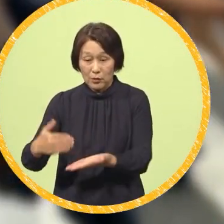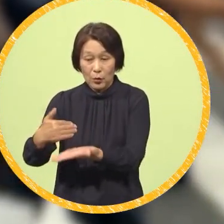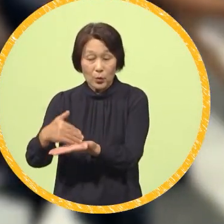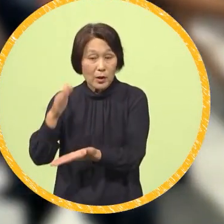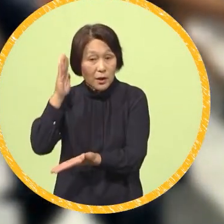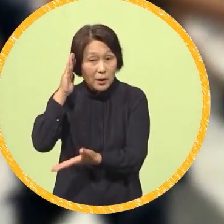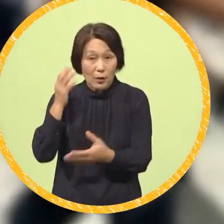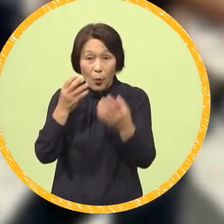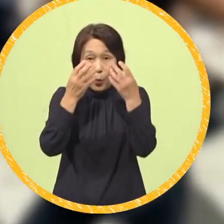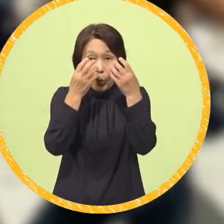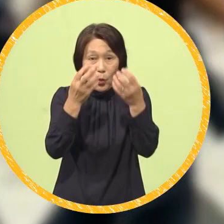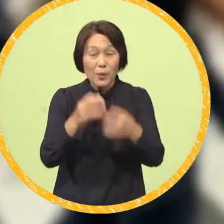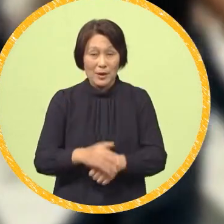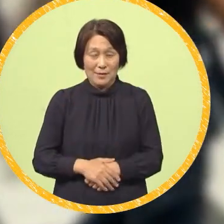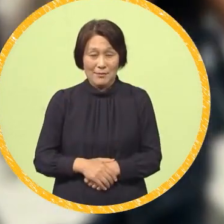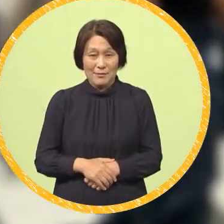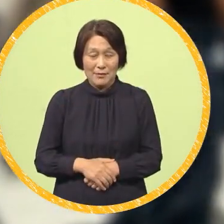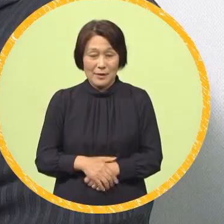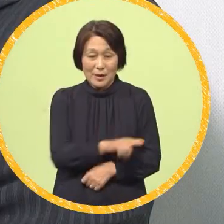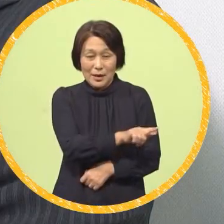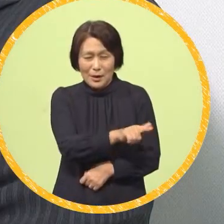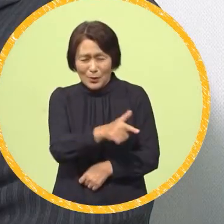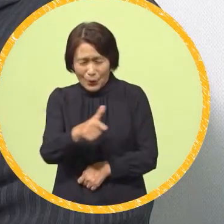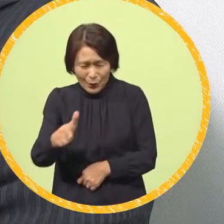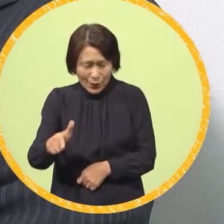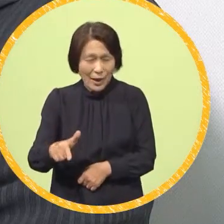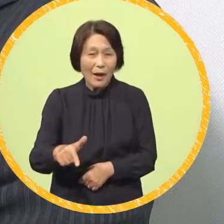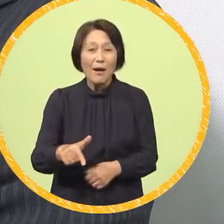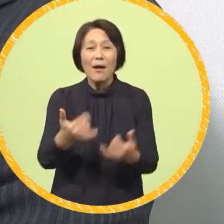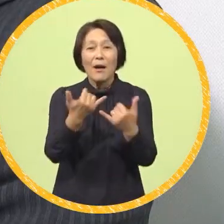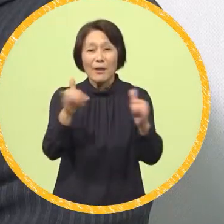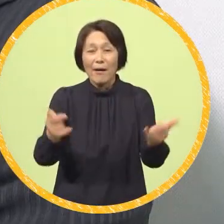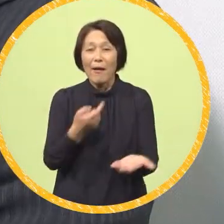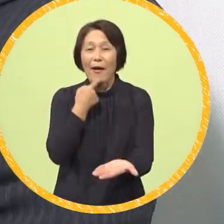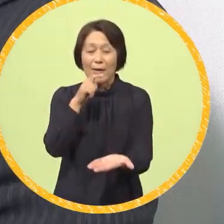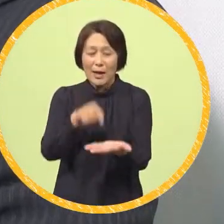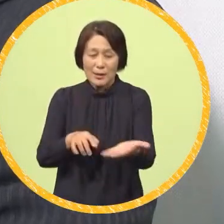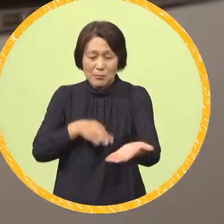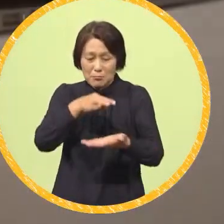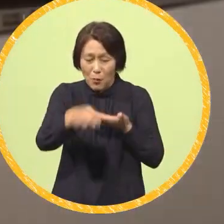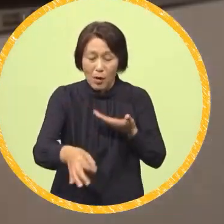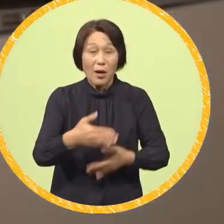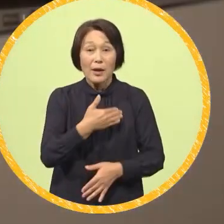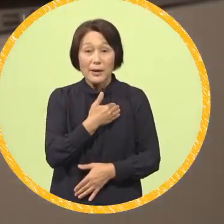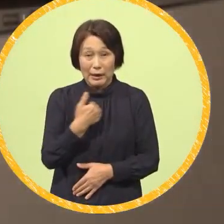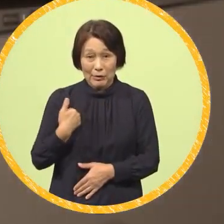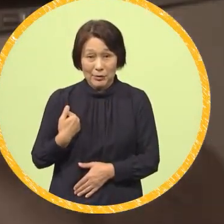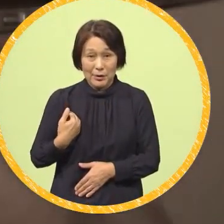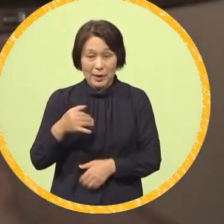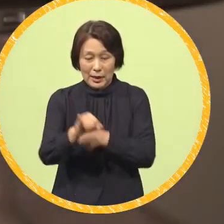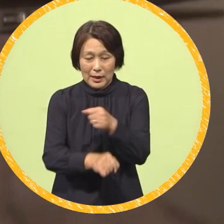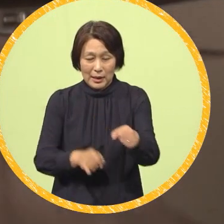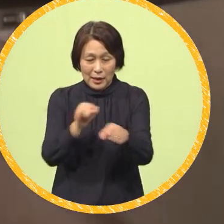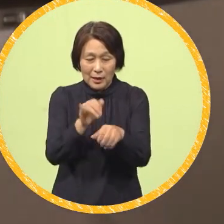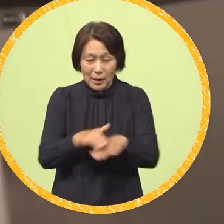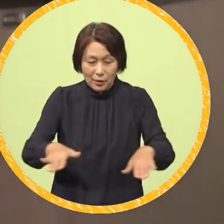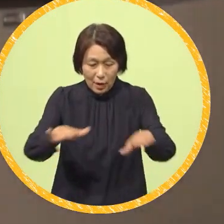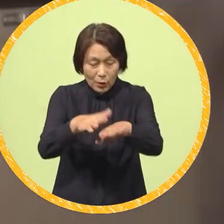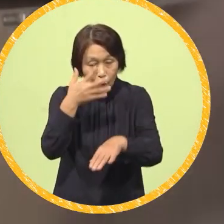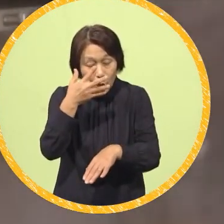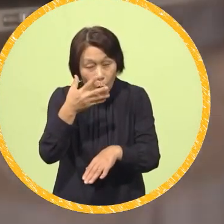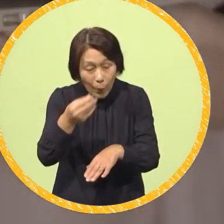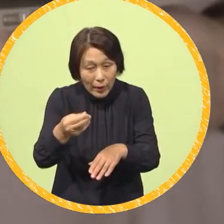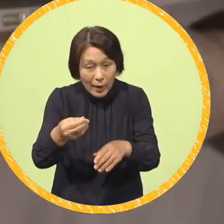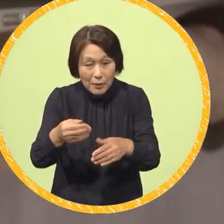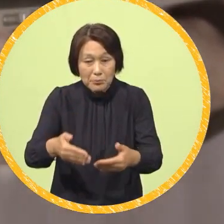く驚いたんですけども、はい、いろんな方が入手できる状態にあるんでしょうか。 そうなんですね。今ネット自分で興味を持って追